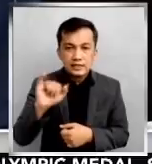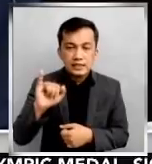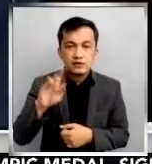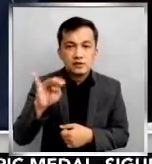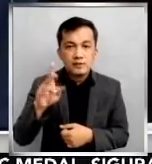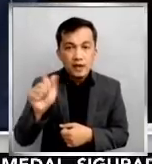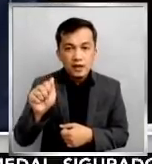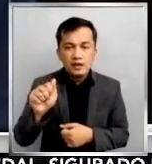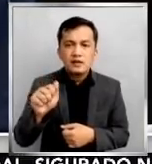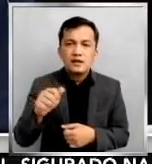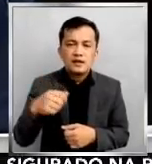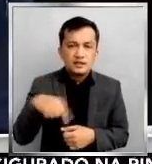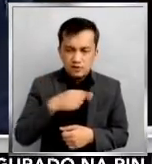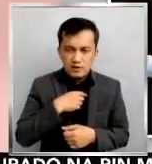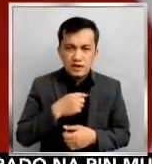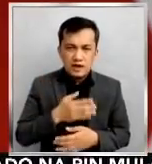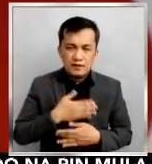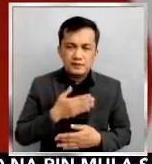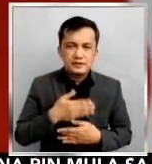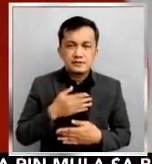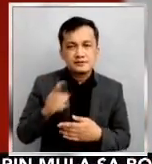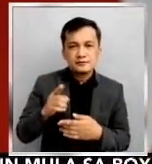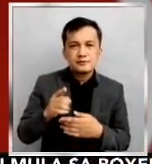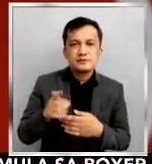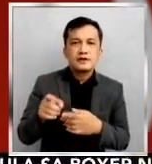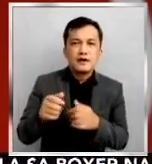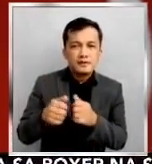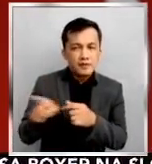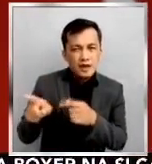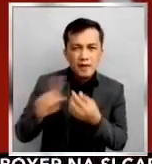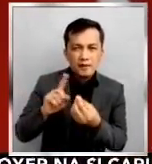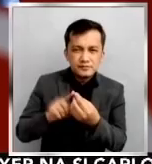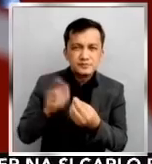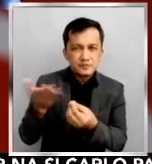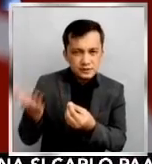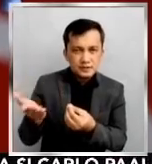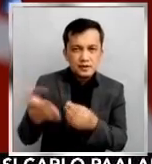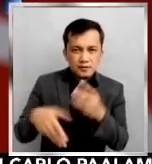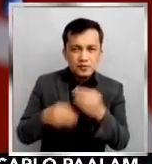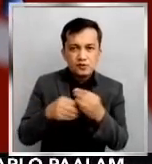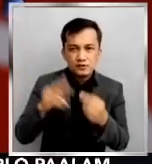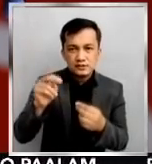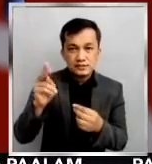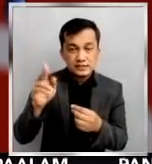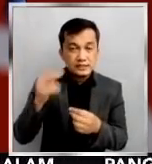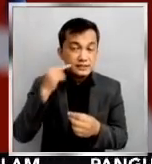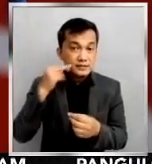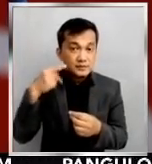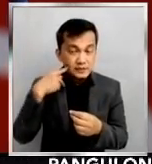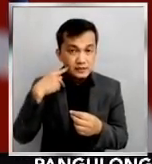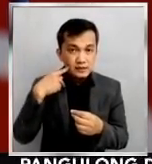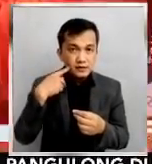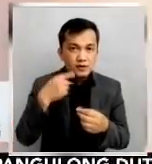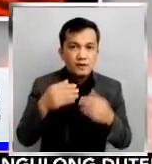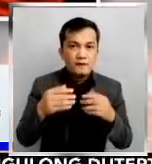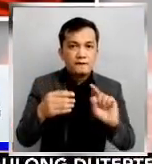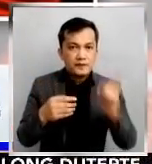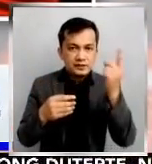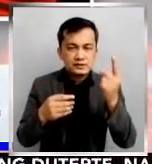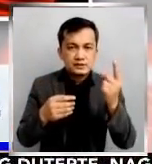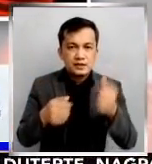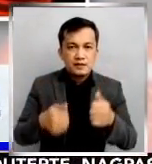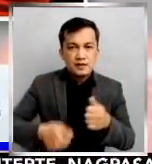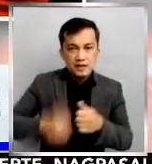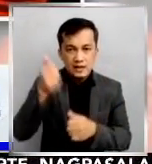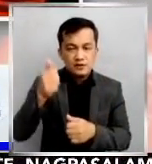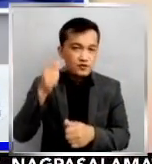defeat." Bukod kay Nesthy, nauna nang nagwagi ng gold medal sa weightlifting si Heidelin Diaz. Tiyak na